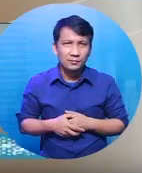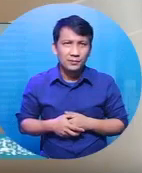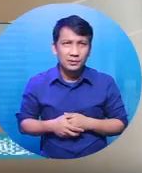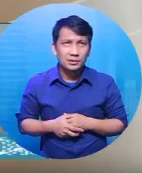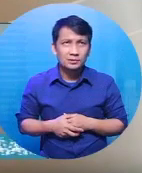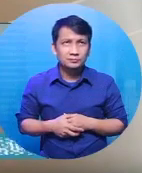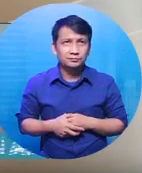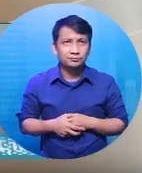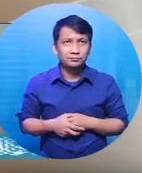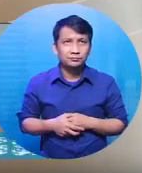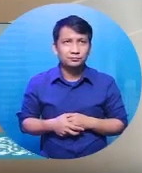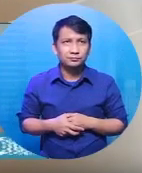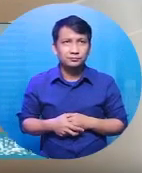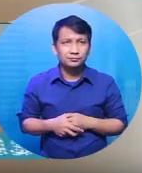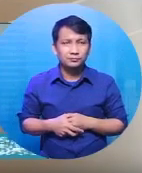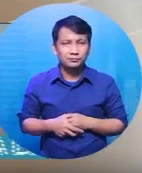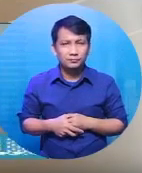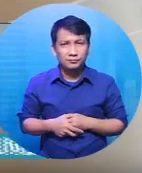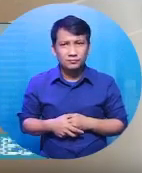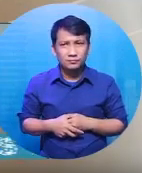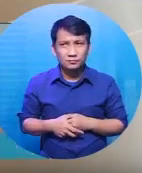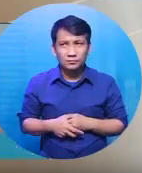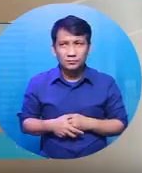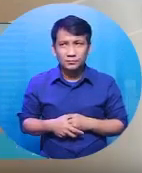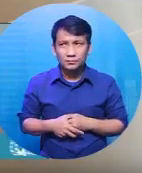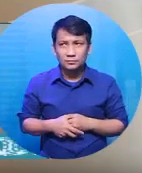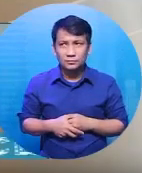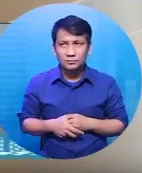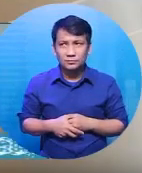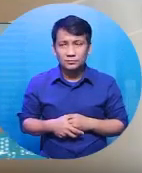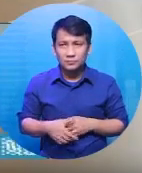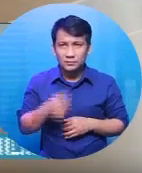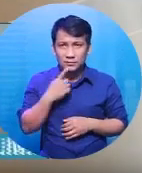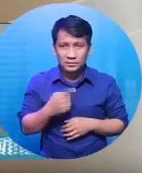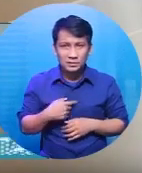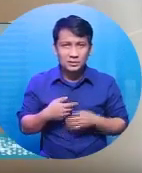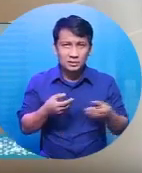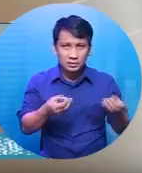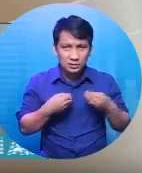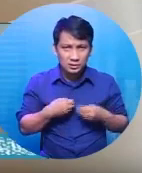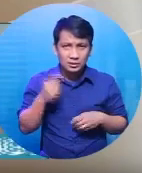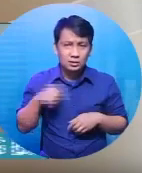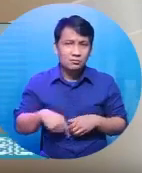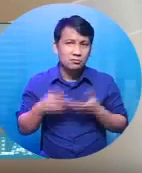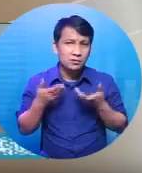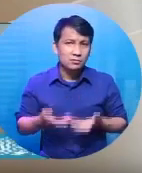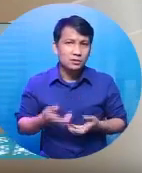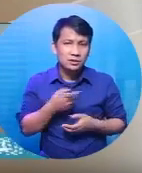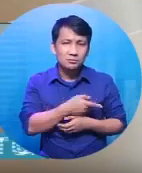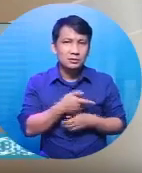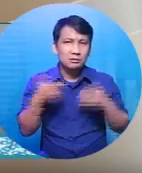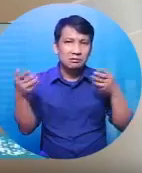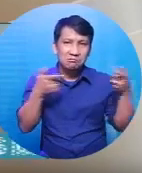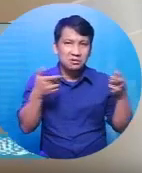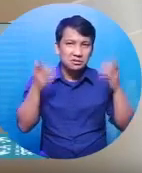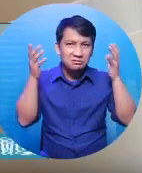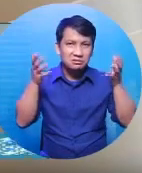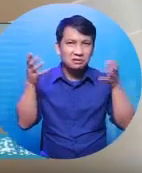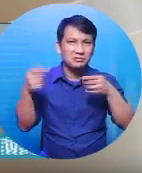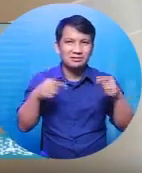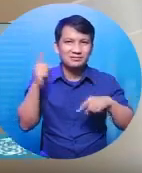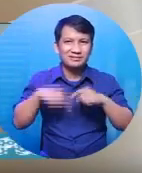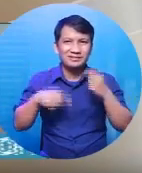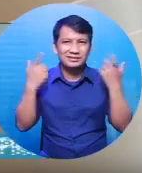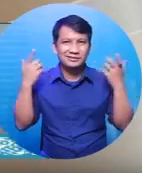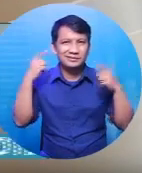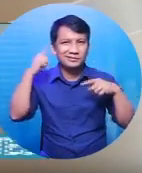ng cellphone. Ako kahit man lang $50, hindi mo ako matapunan. Napakabigat ang buhay mo magiging sa akin ng $50.